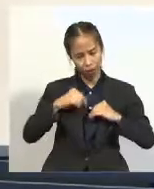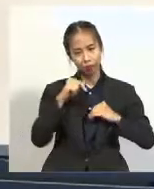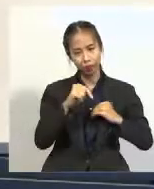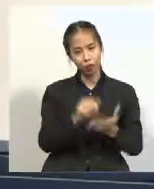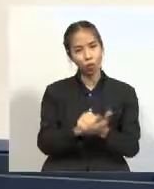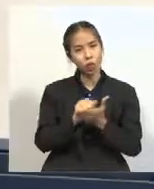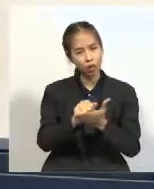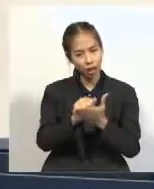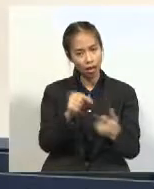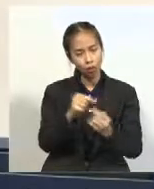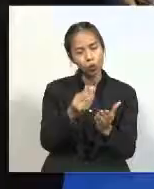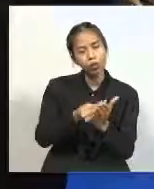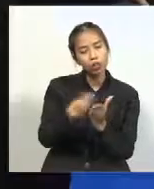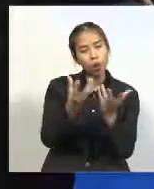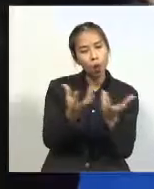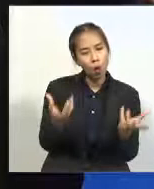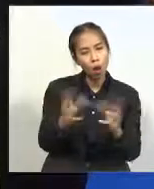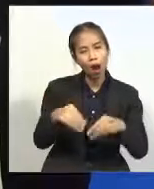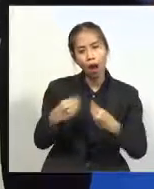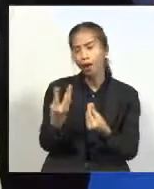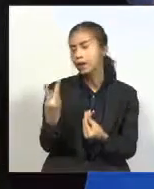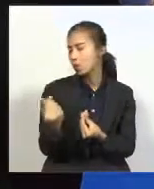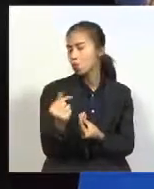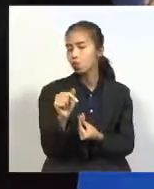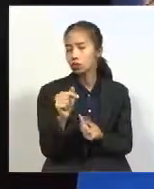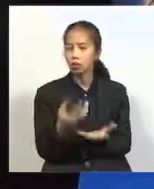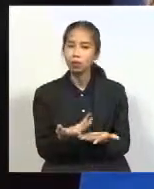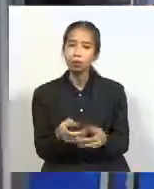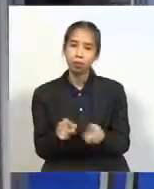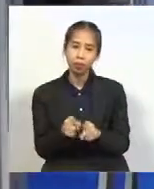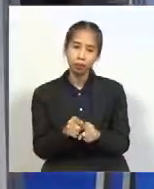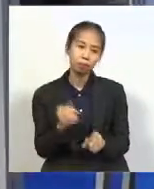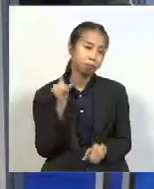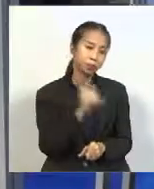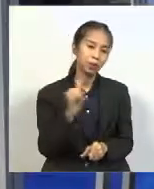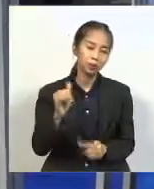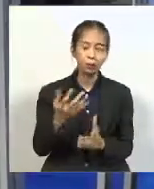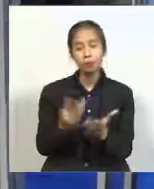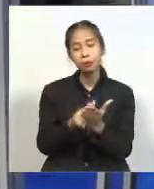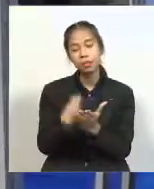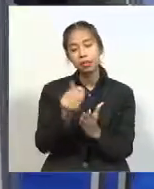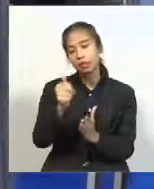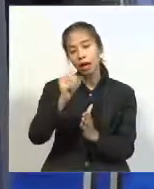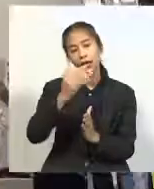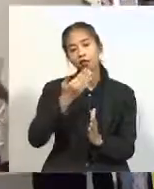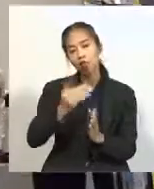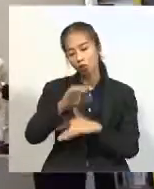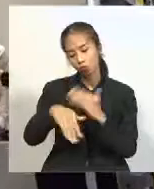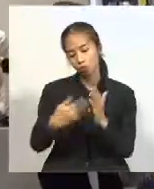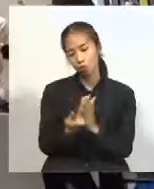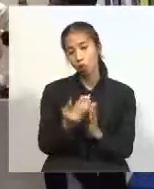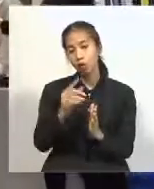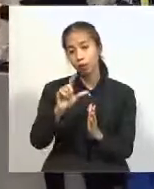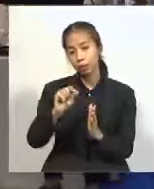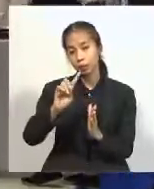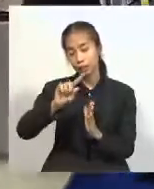วยความสะดวกในการซื้อสินค้าให้มีความสะดวกรวดเร็วและเข้าถึงลูกค้าได้ตลอด24ชั่วโมงนอกจ